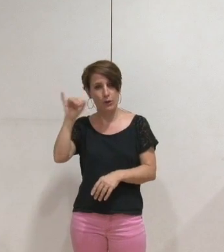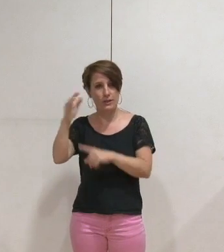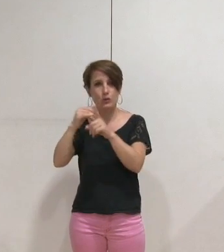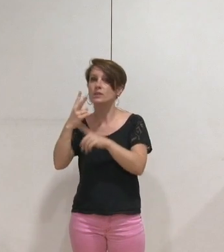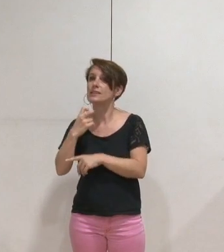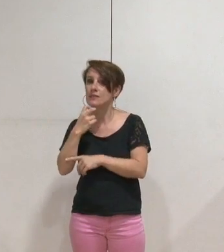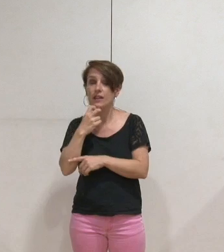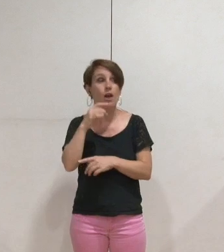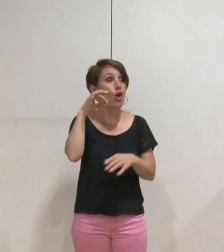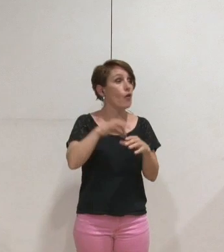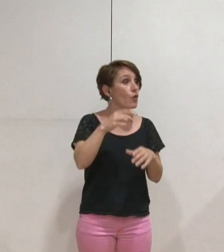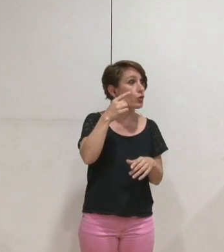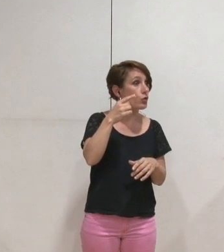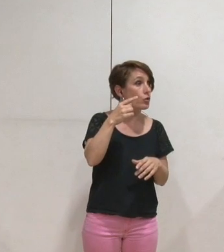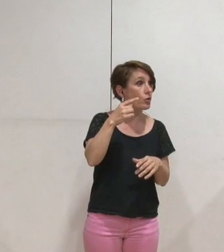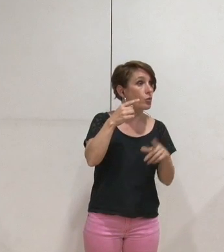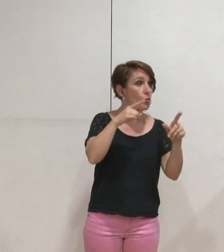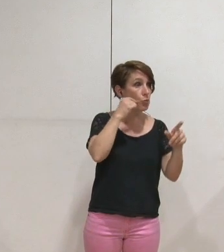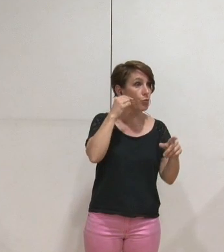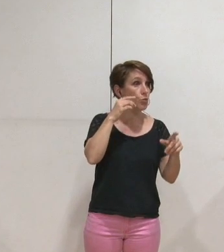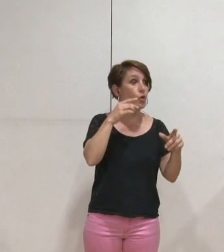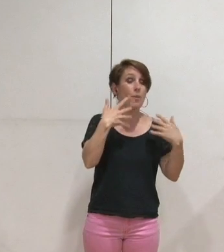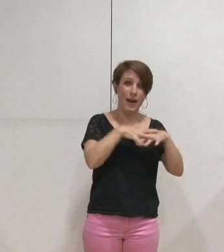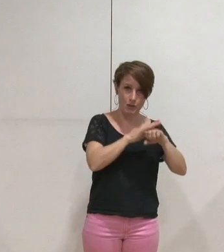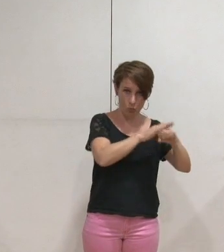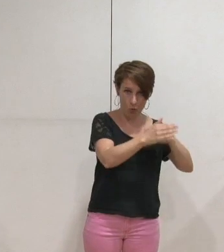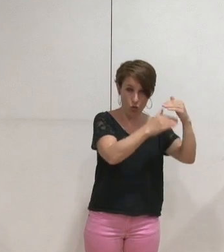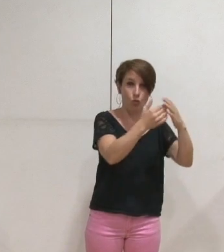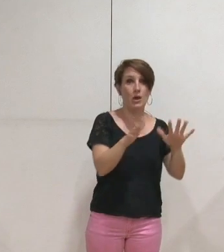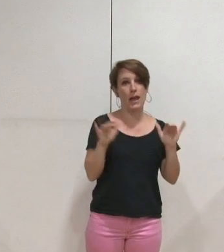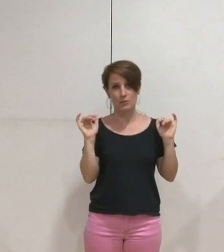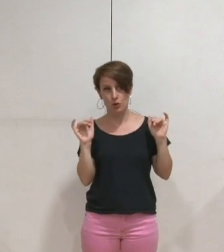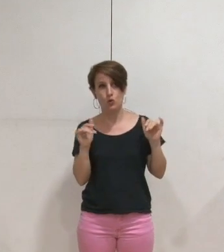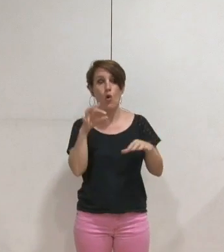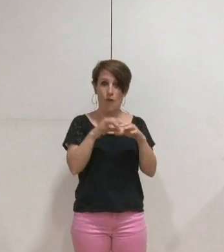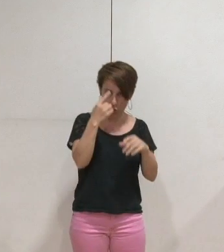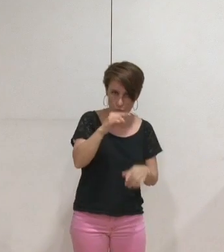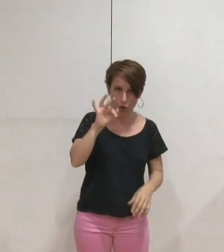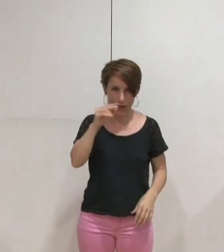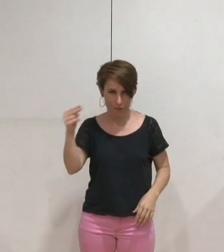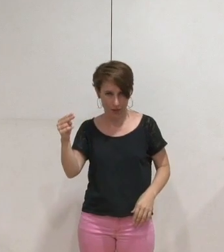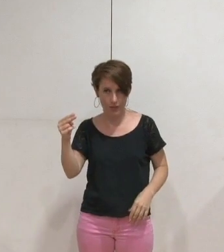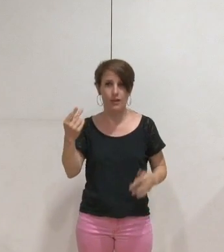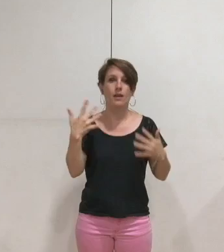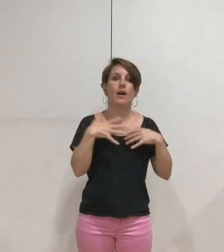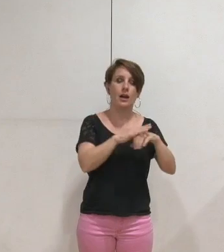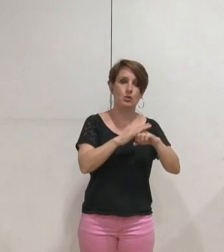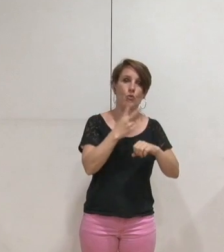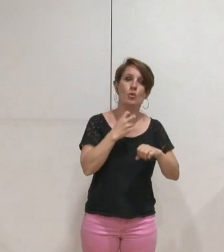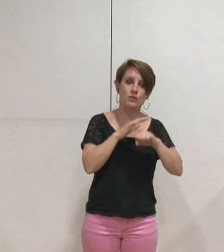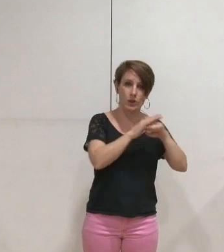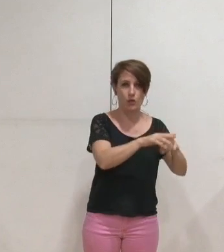société civile abstention du rassemblement de gauche et de progrès vote pour frond national rassemblement citoyen de la gauche et